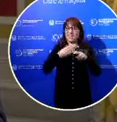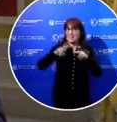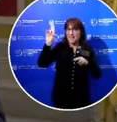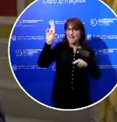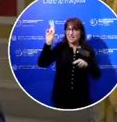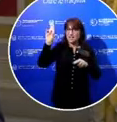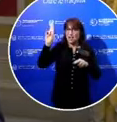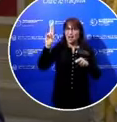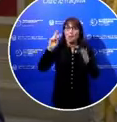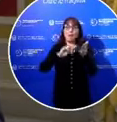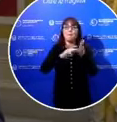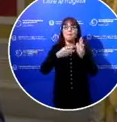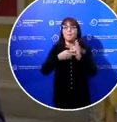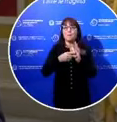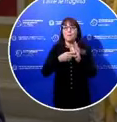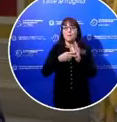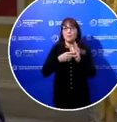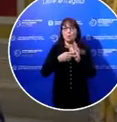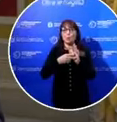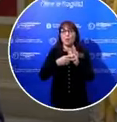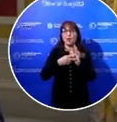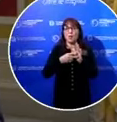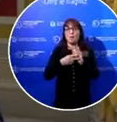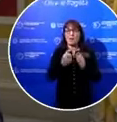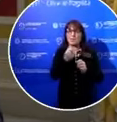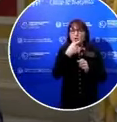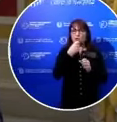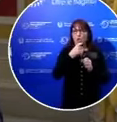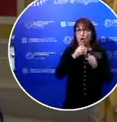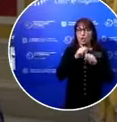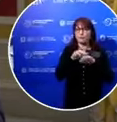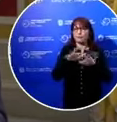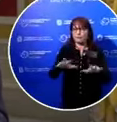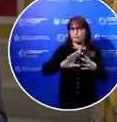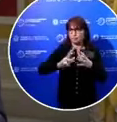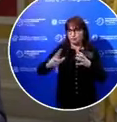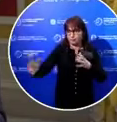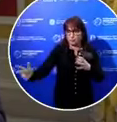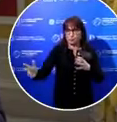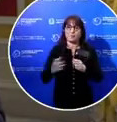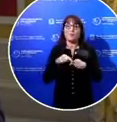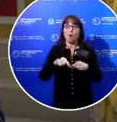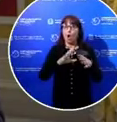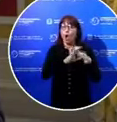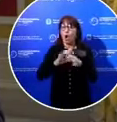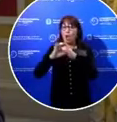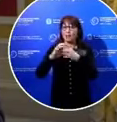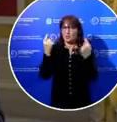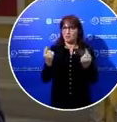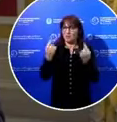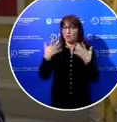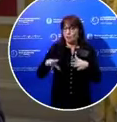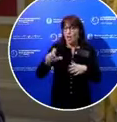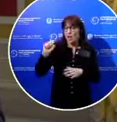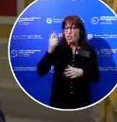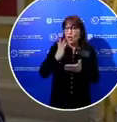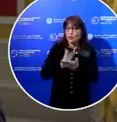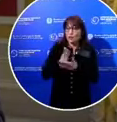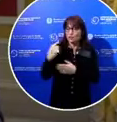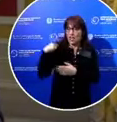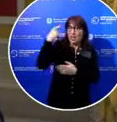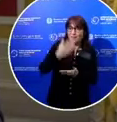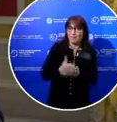problemi connessi con la diffusione delle sostanze stupefacenti e psicotrope. Un'occasione attesa a 12 anni dall'ultima